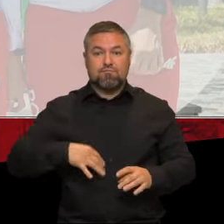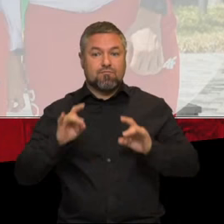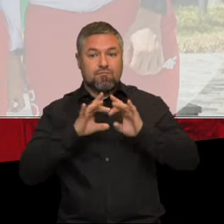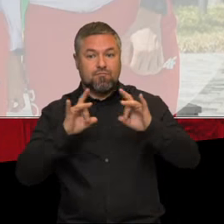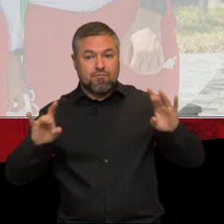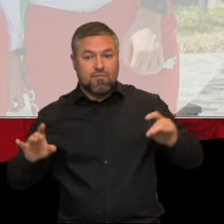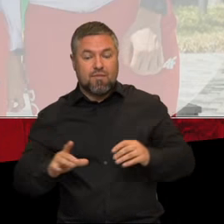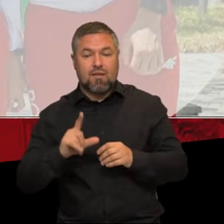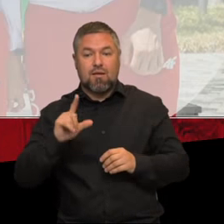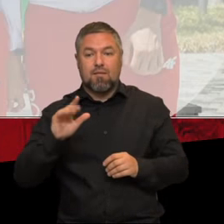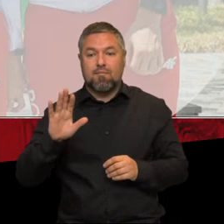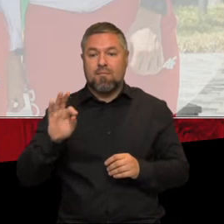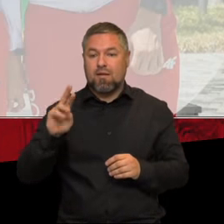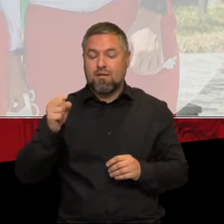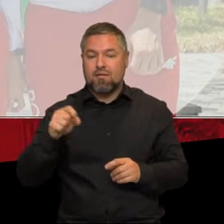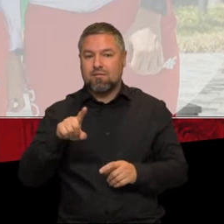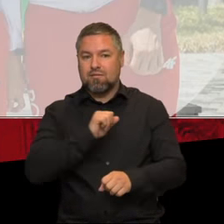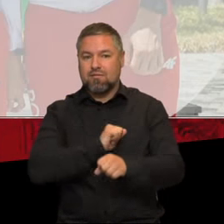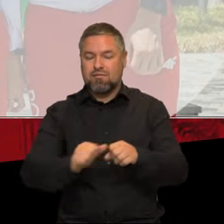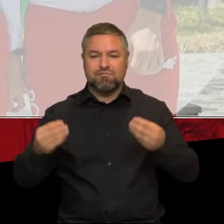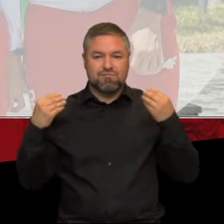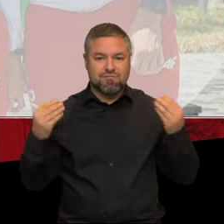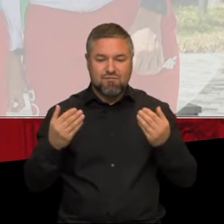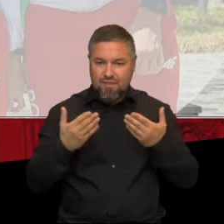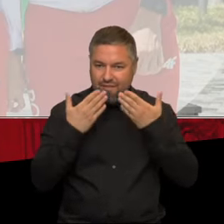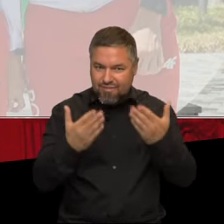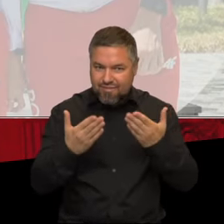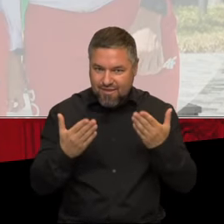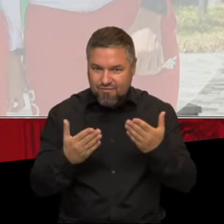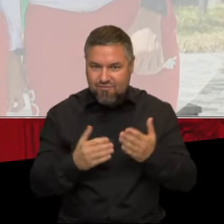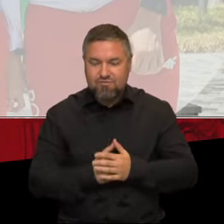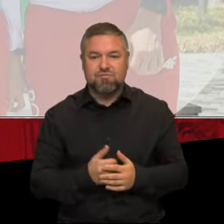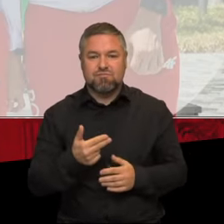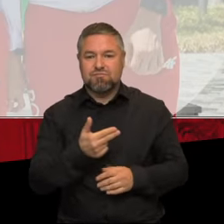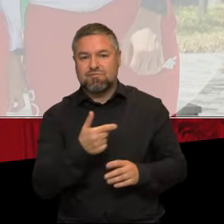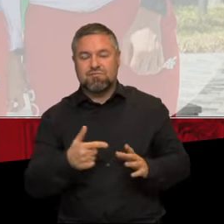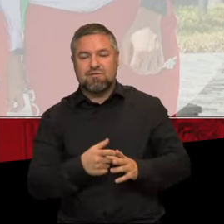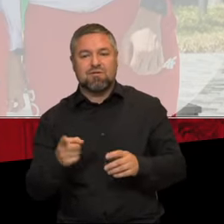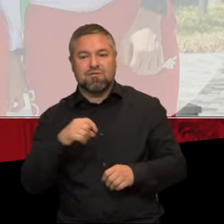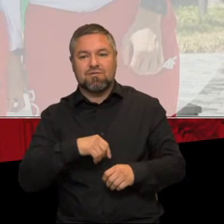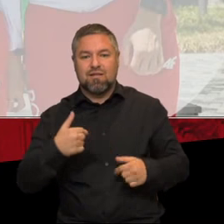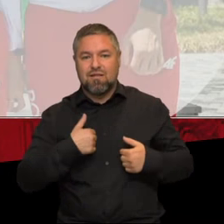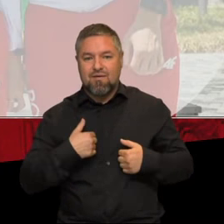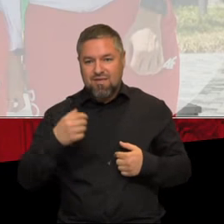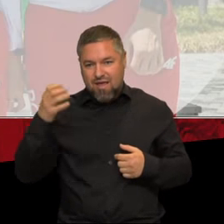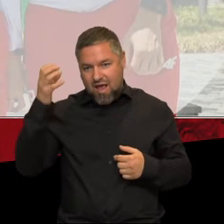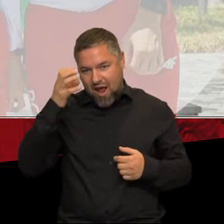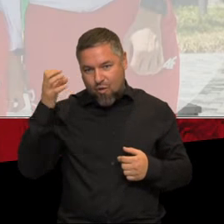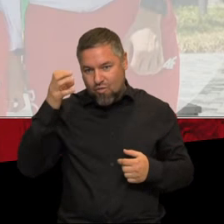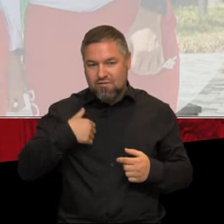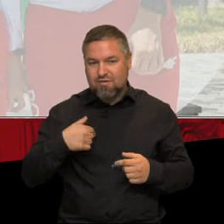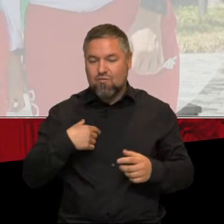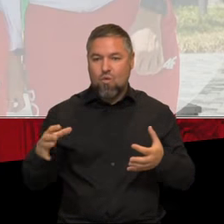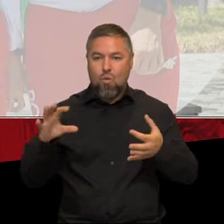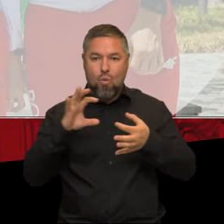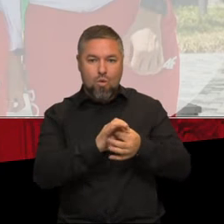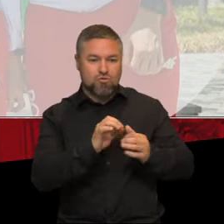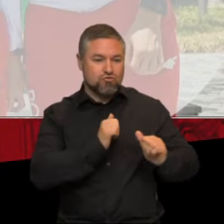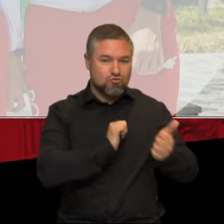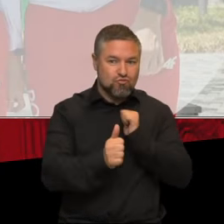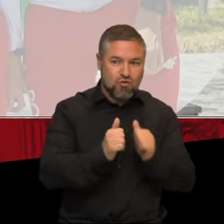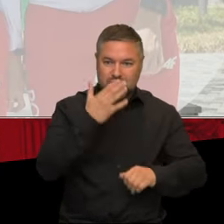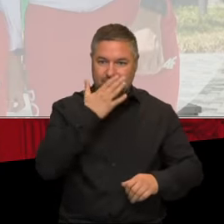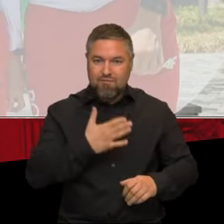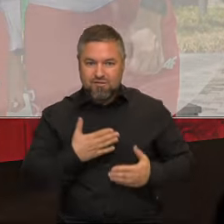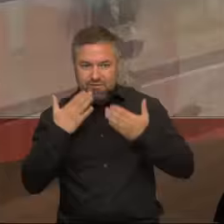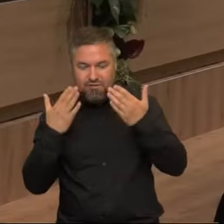profesor Katarzynę Pernal, która jest znakomitym naukowcem i pod pewnym względem autorytetem dla mnie, gdyż może łączyć sport z